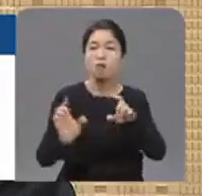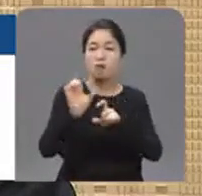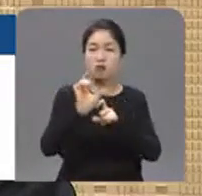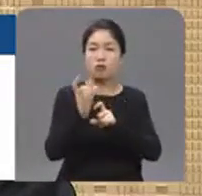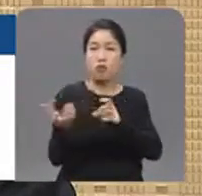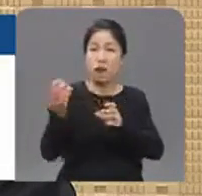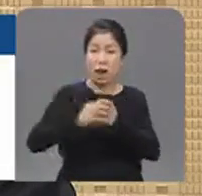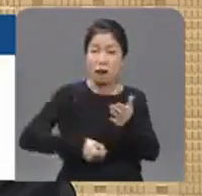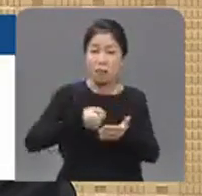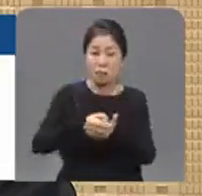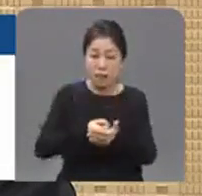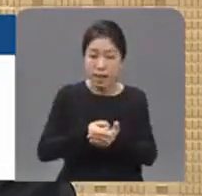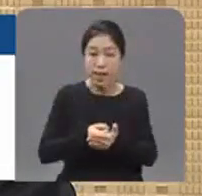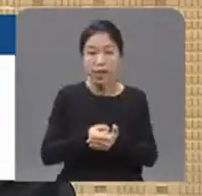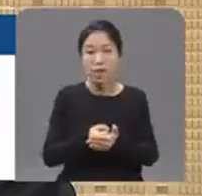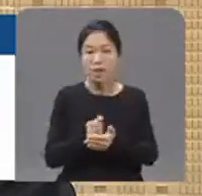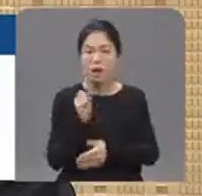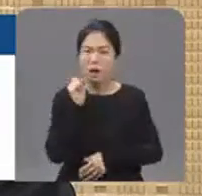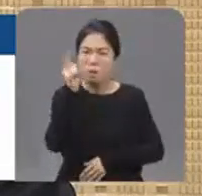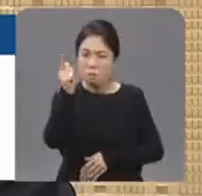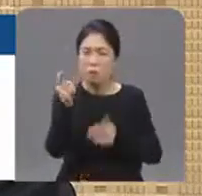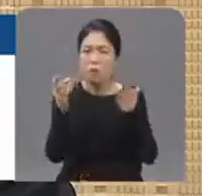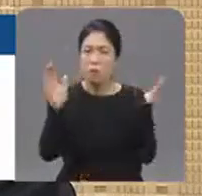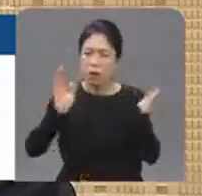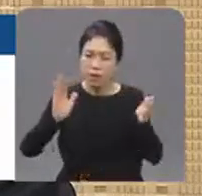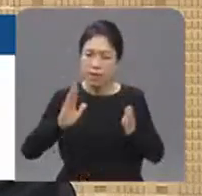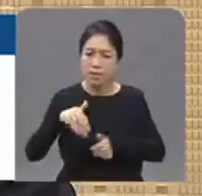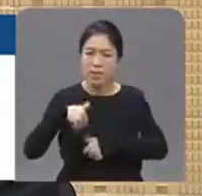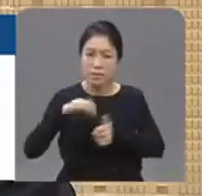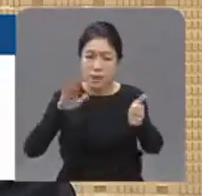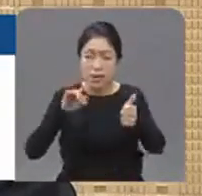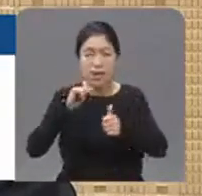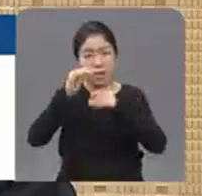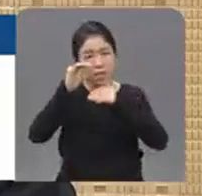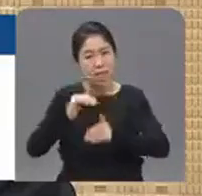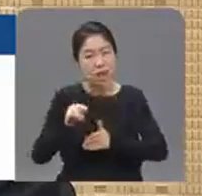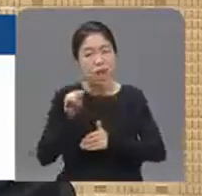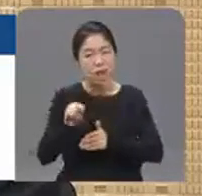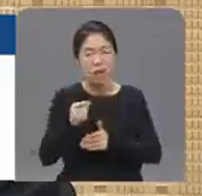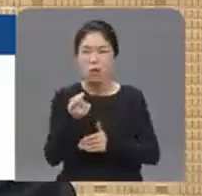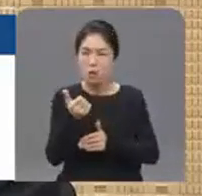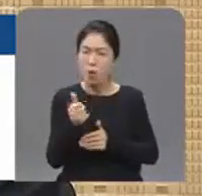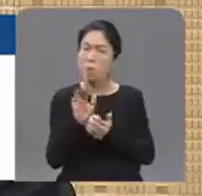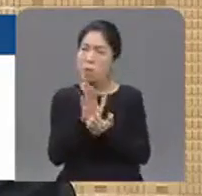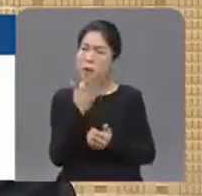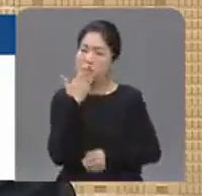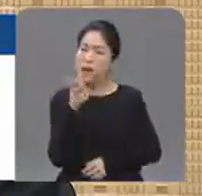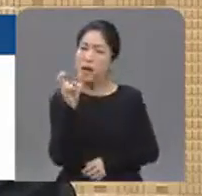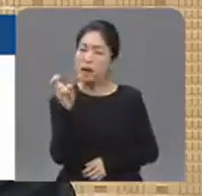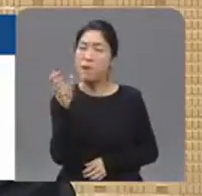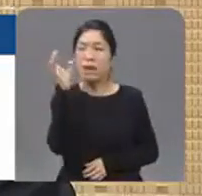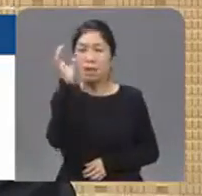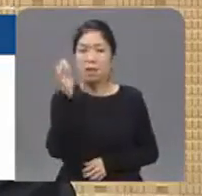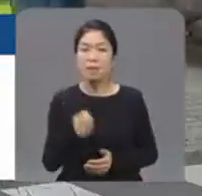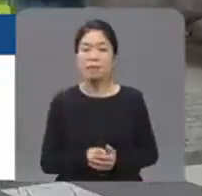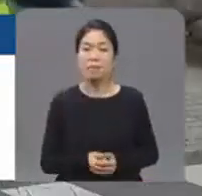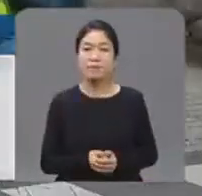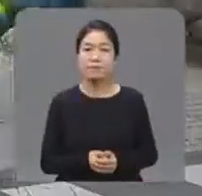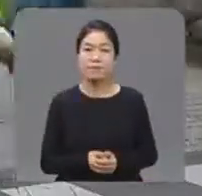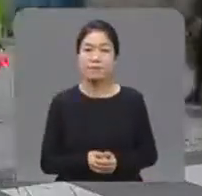아무래도 아주 장거리 학생이 배정되는 상황을 조금이라도 방지할 수 있지 않을까라는 기대를